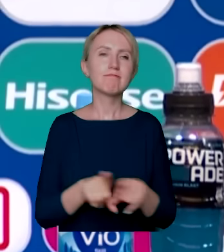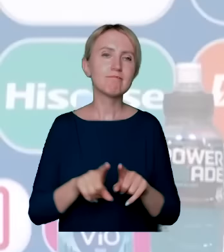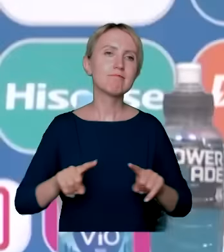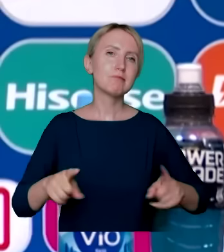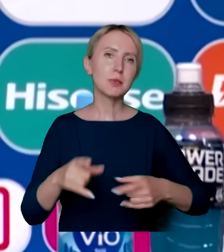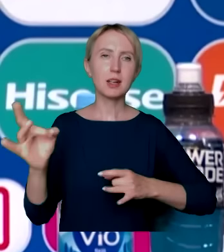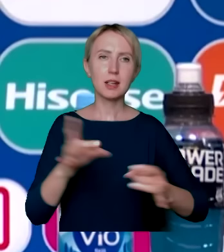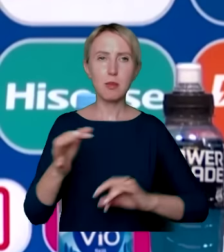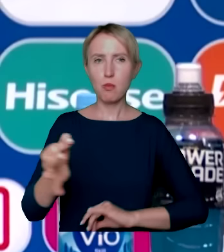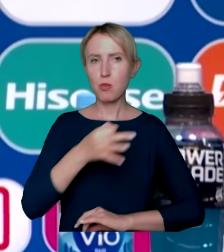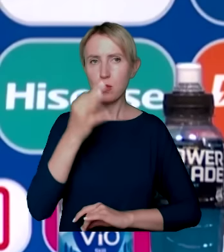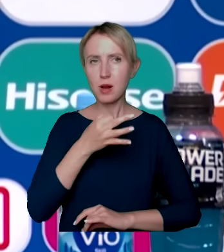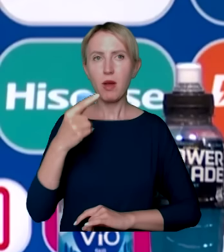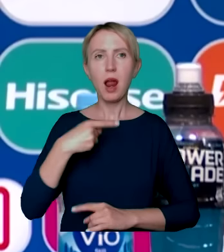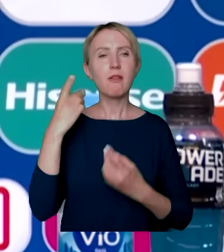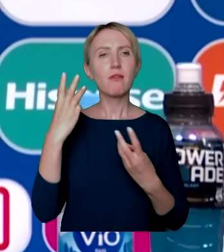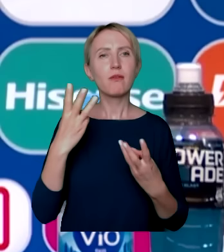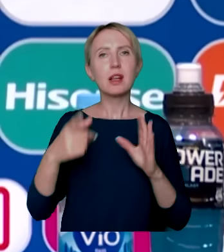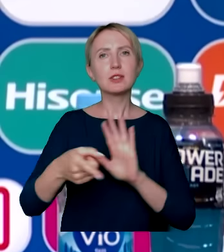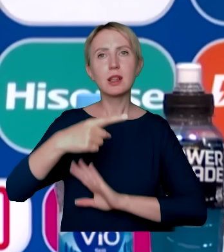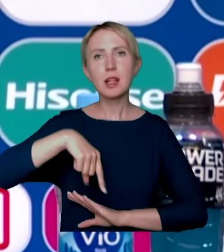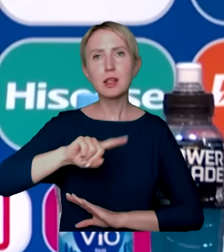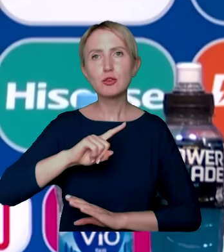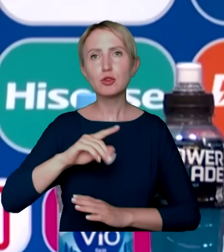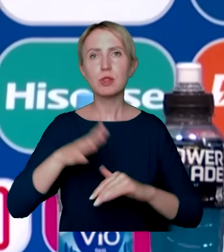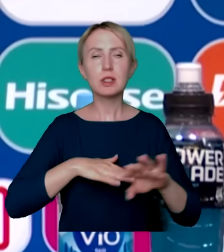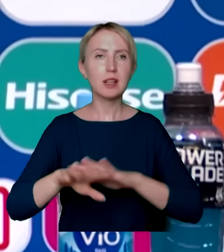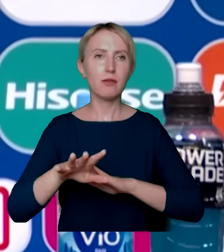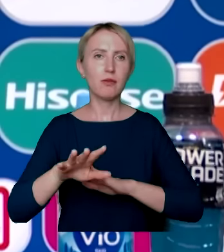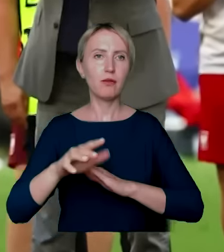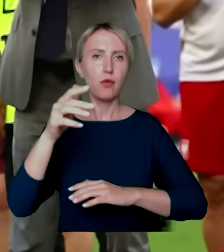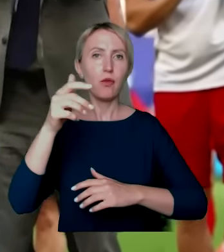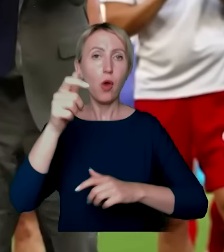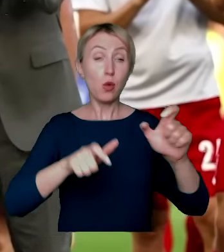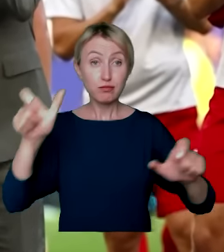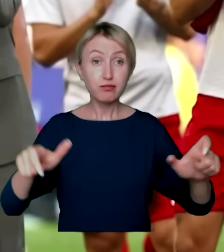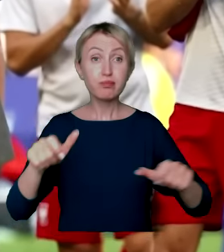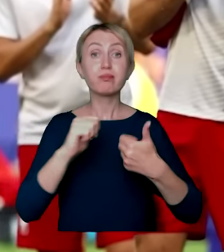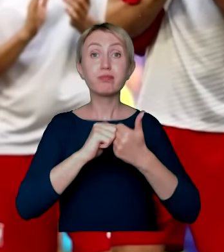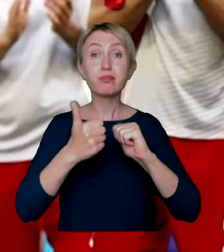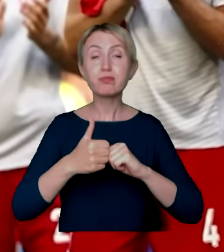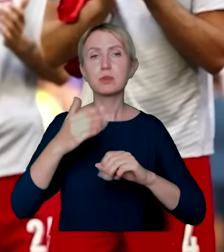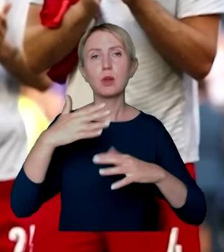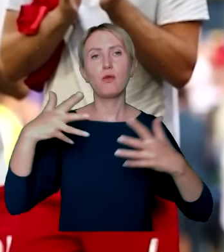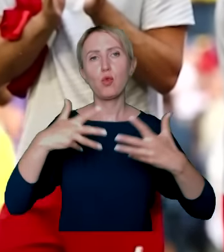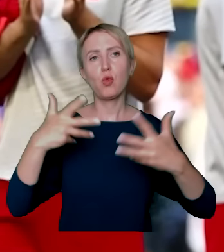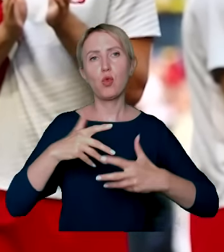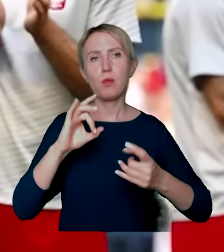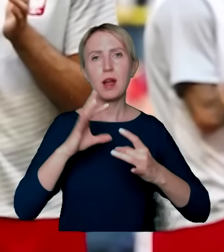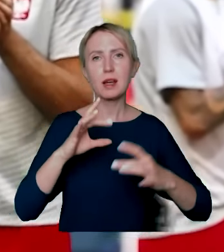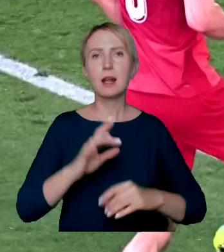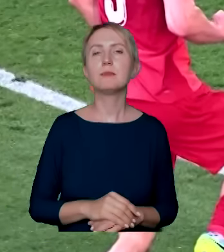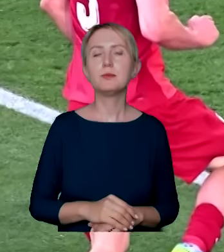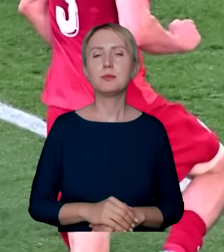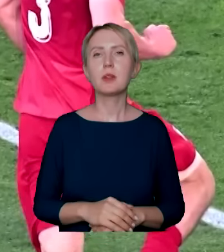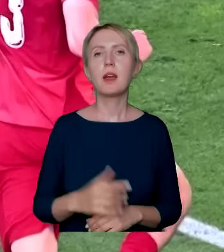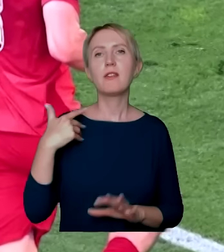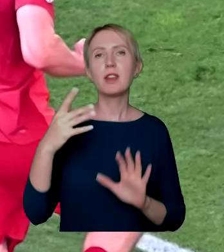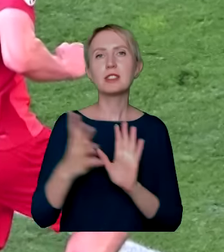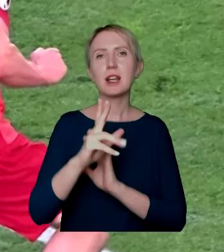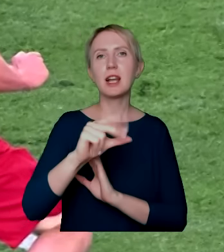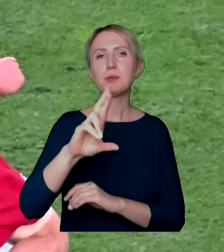poprawić, ale ważne jest dla nas, żeby ci zawodnicy grali teraz w klubach i to jest kluczowe. Kolejnym pozytywem był świetny występ 19-letniego Kacpra